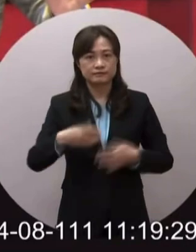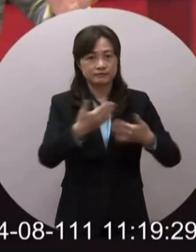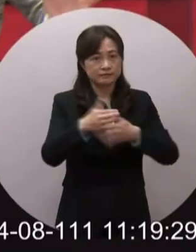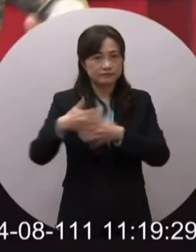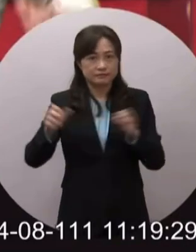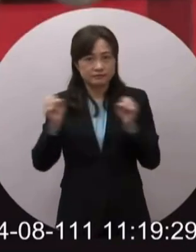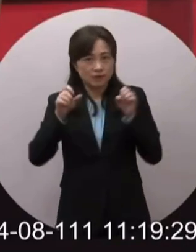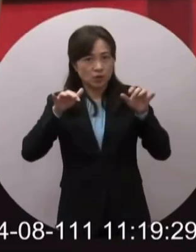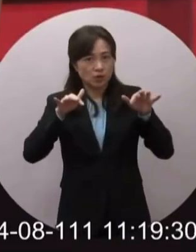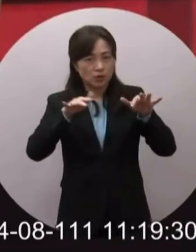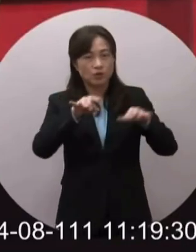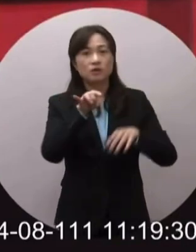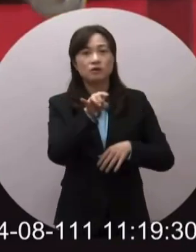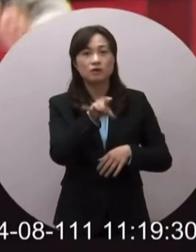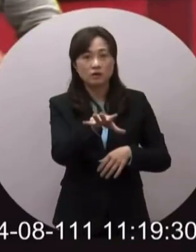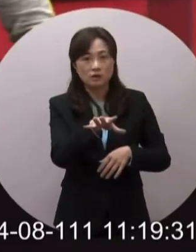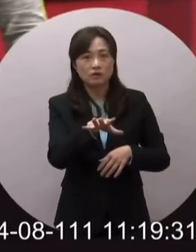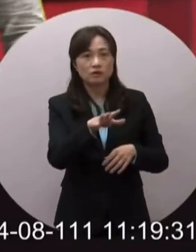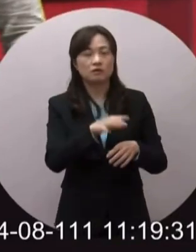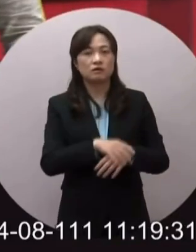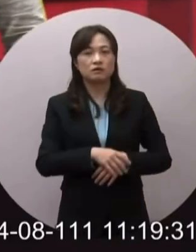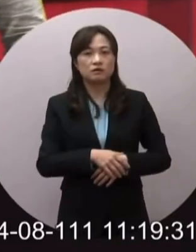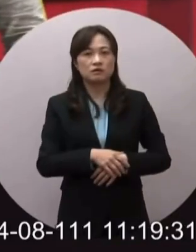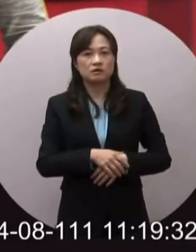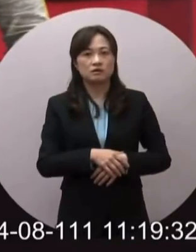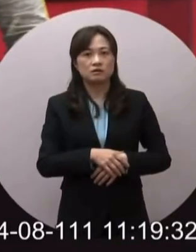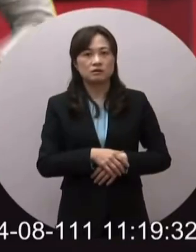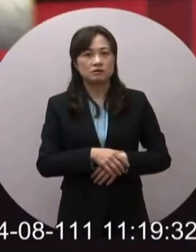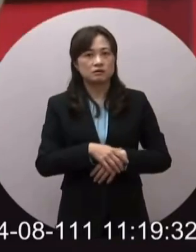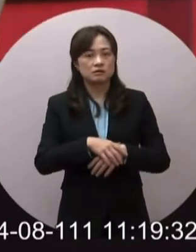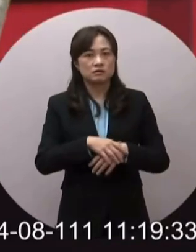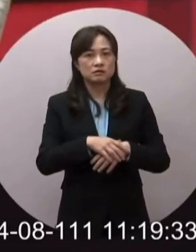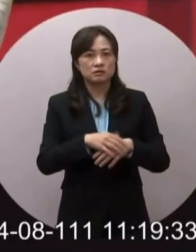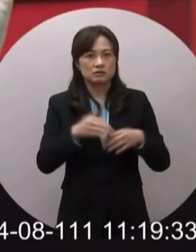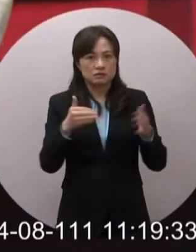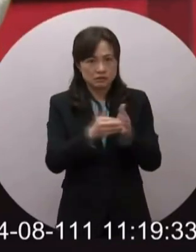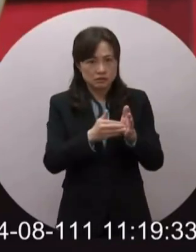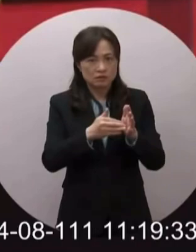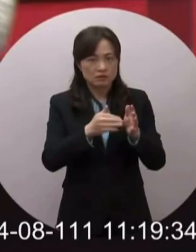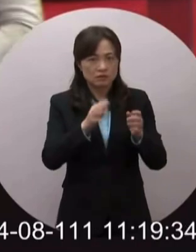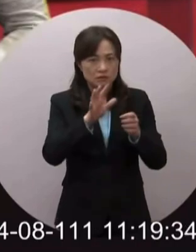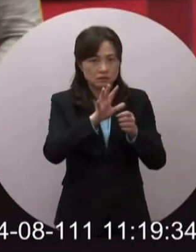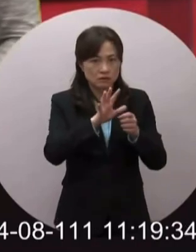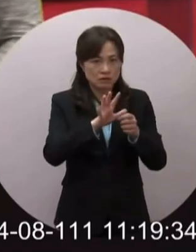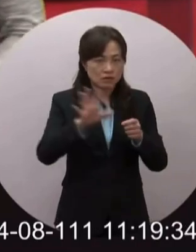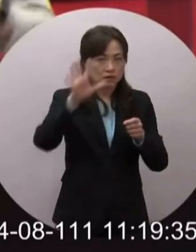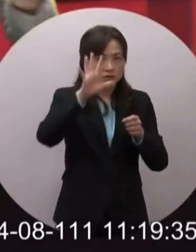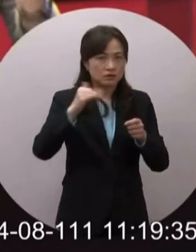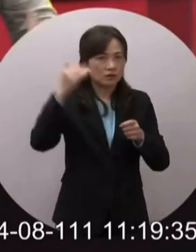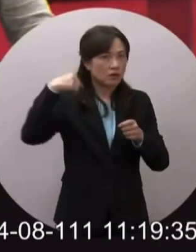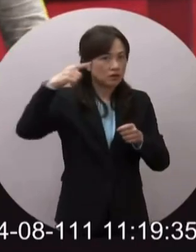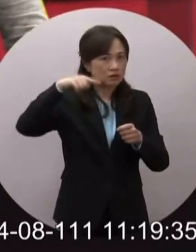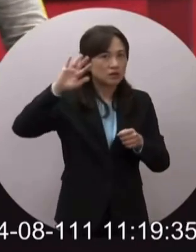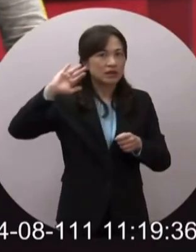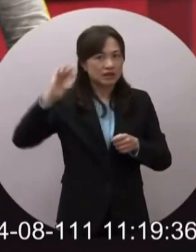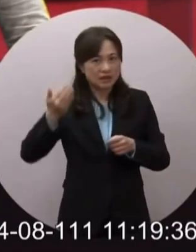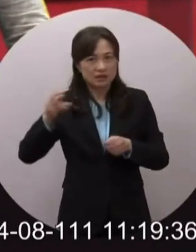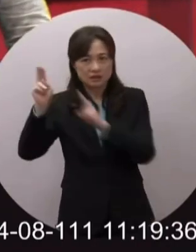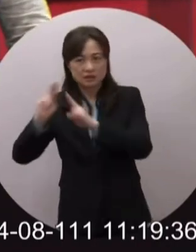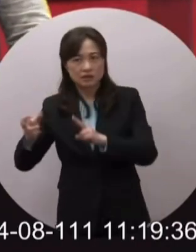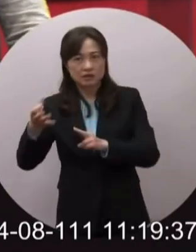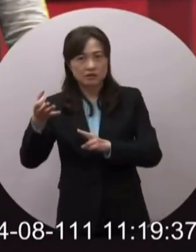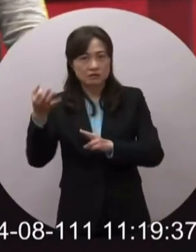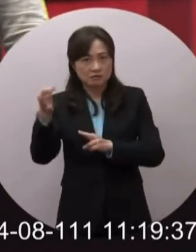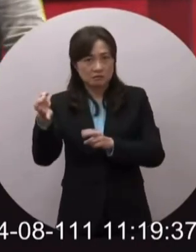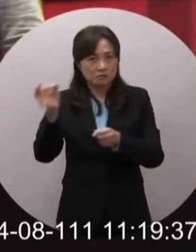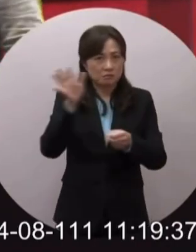有冷气，既然是做到高中职啊，那为什么电费补贴又把高中职排除？院长，你可以说个道理给我